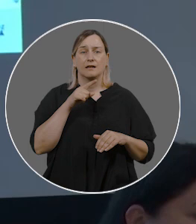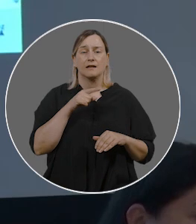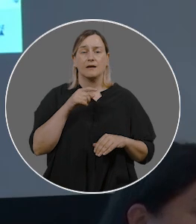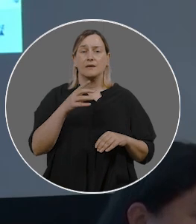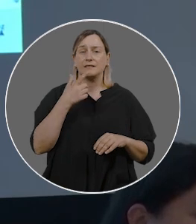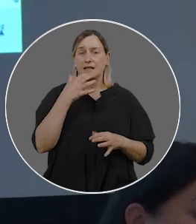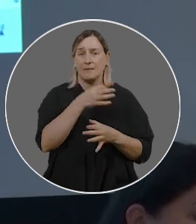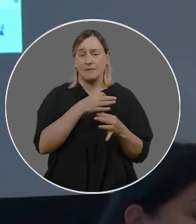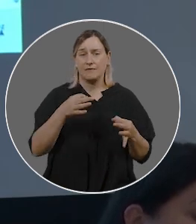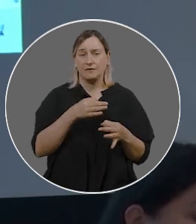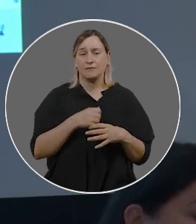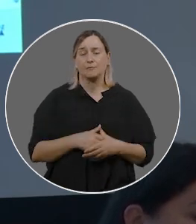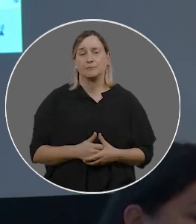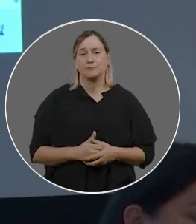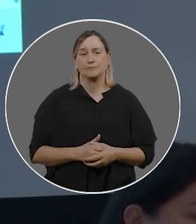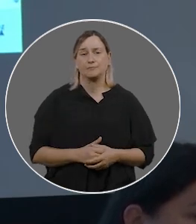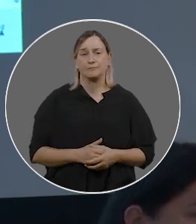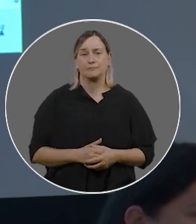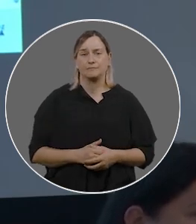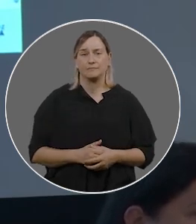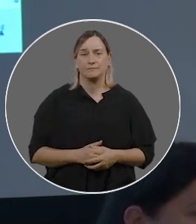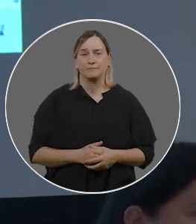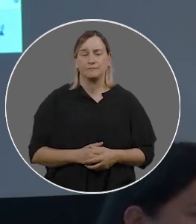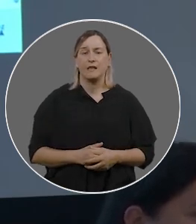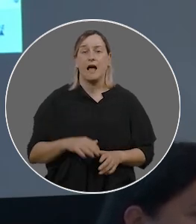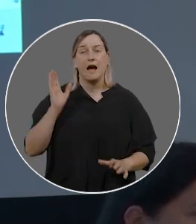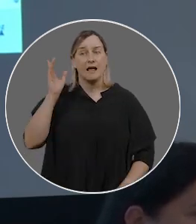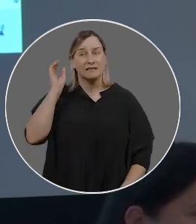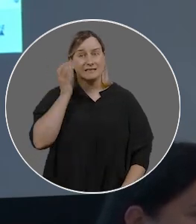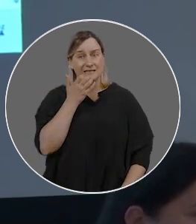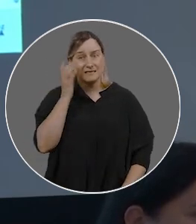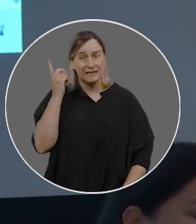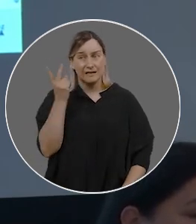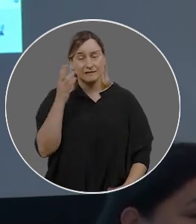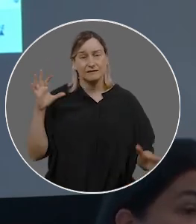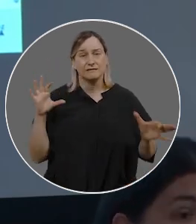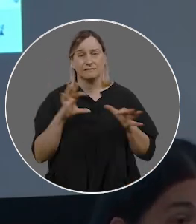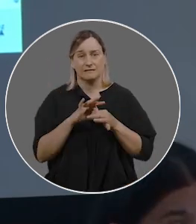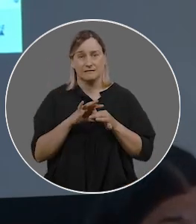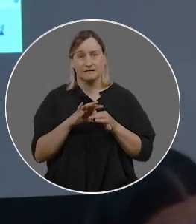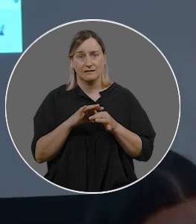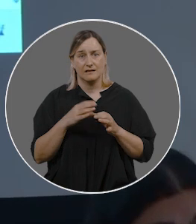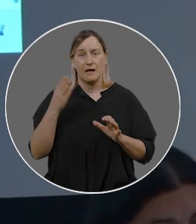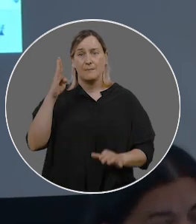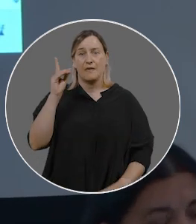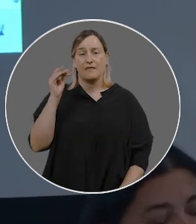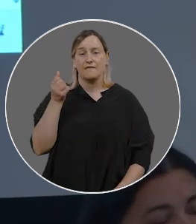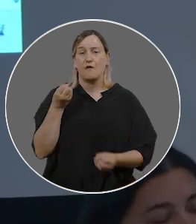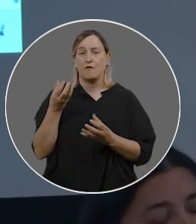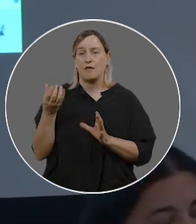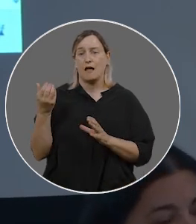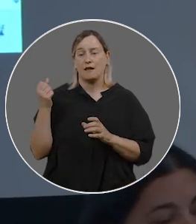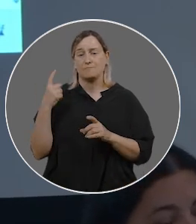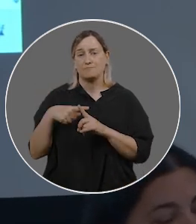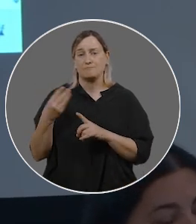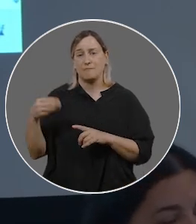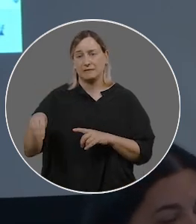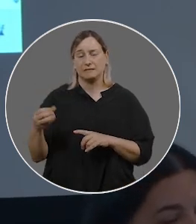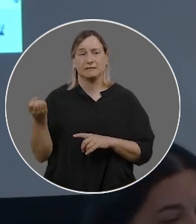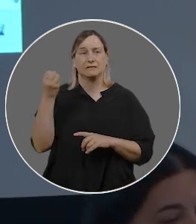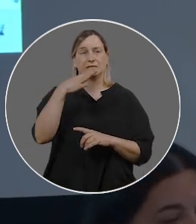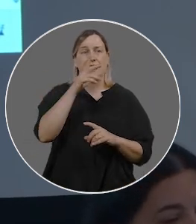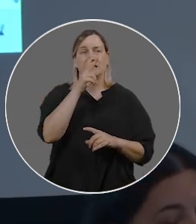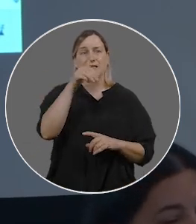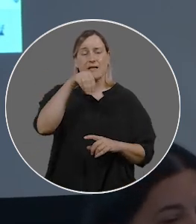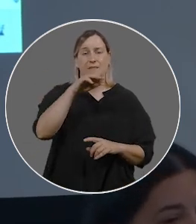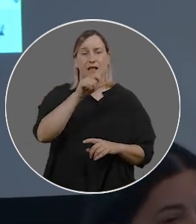perfecta. D'acord, doncs prenem nota, clar, gràcies. Sempre quan no li posis informació extra en el PDF que no té